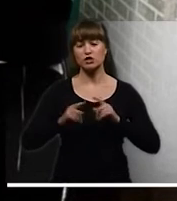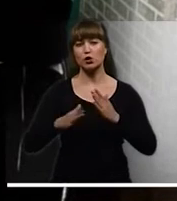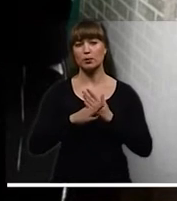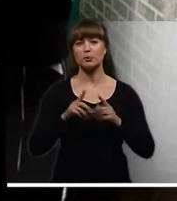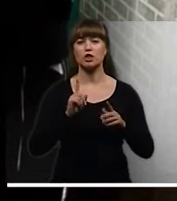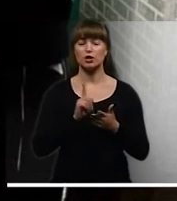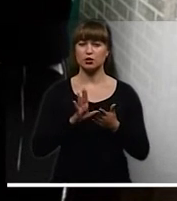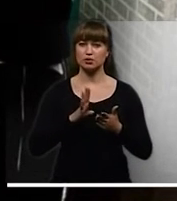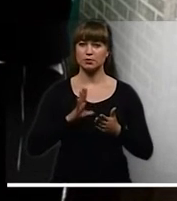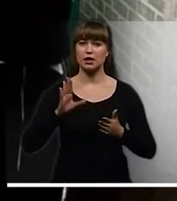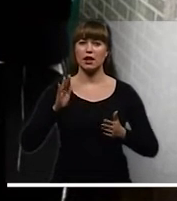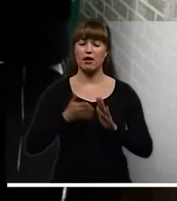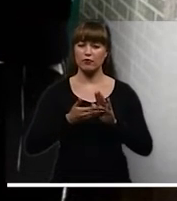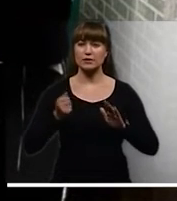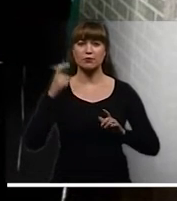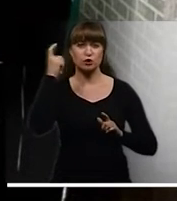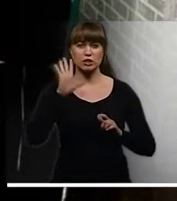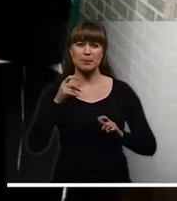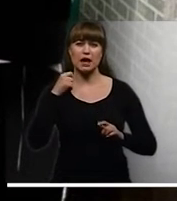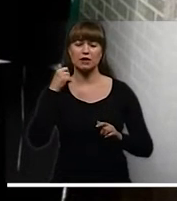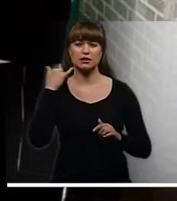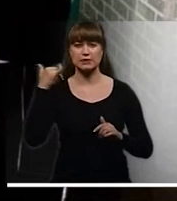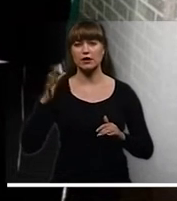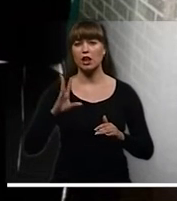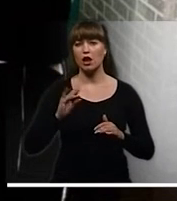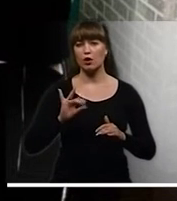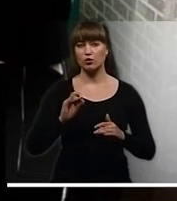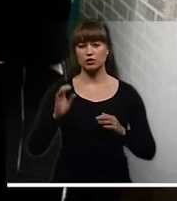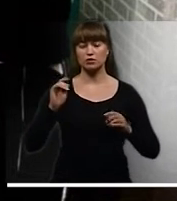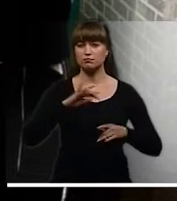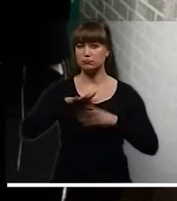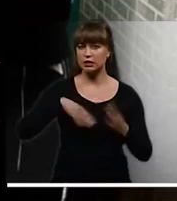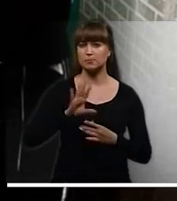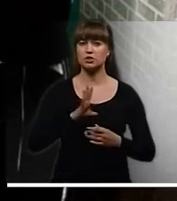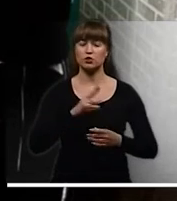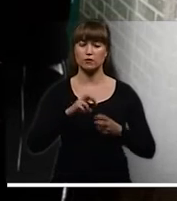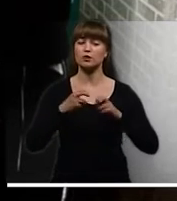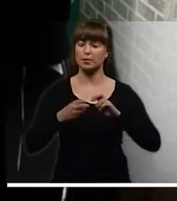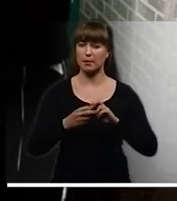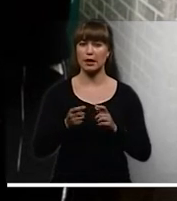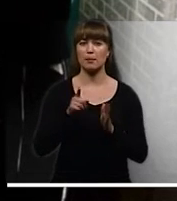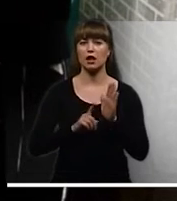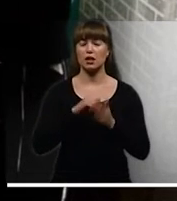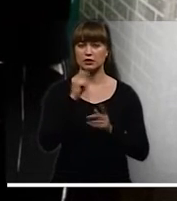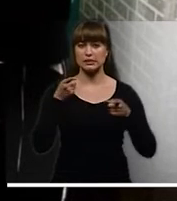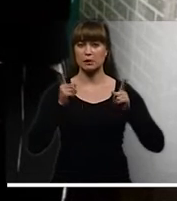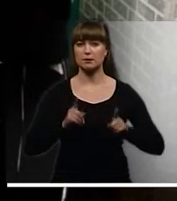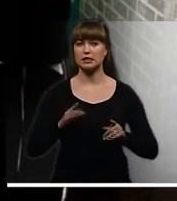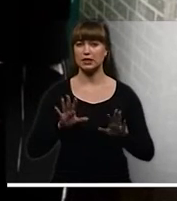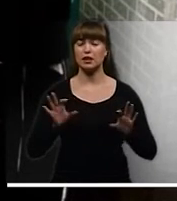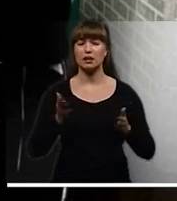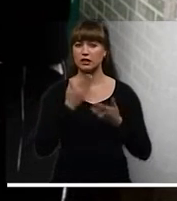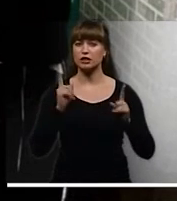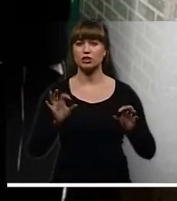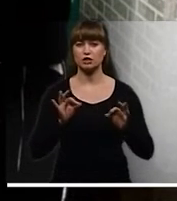помощь. Лучше будет ложный вызов по поводу области. Он же не пьяный звонит, он же не дебоширит, у него на самом деле проблема. Я думаю, что с ним